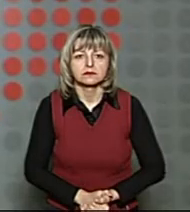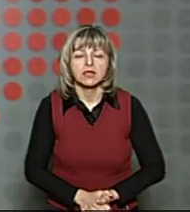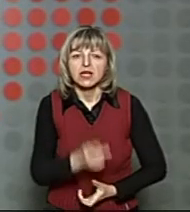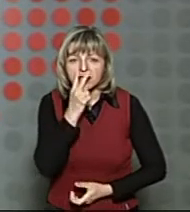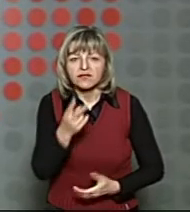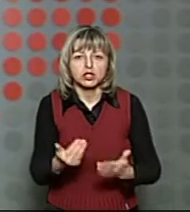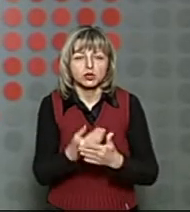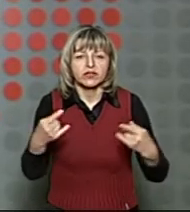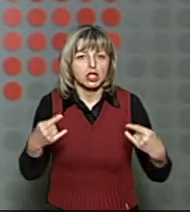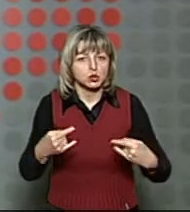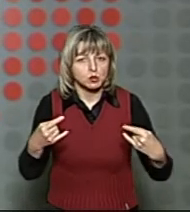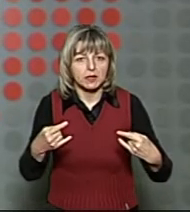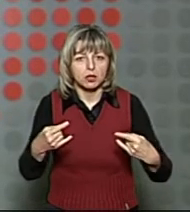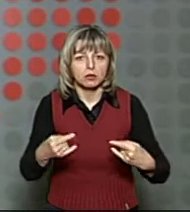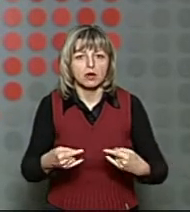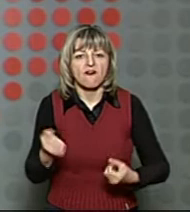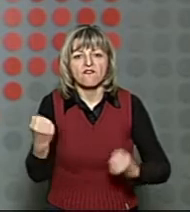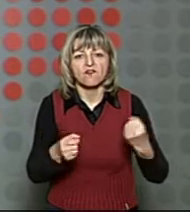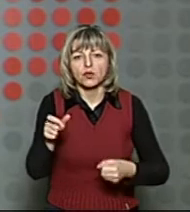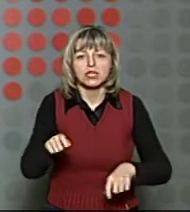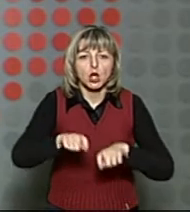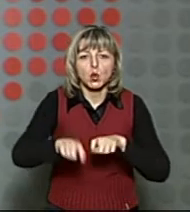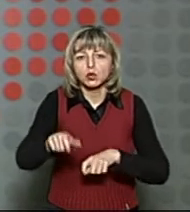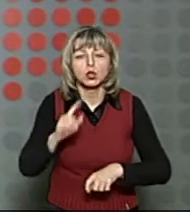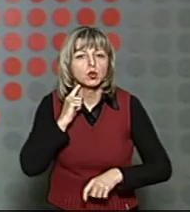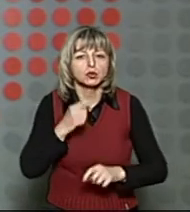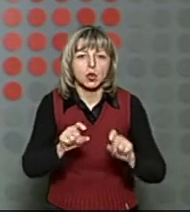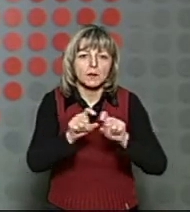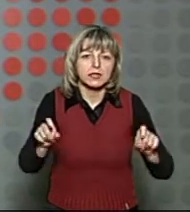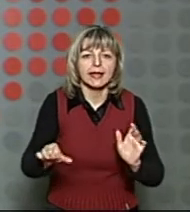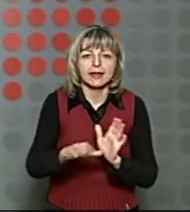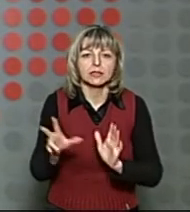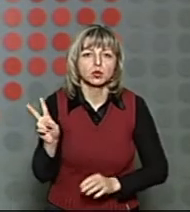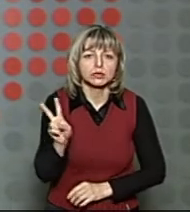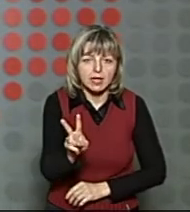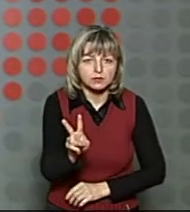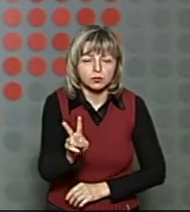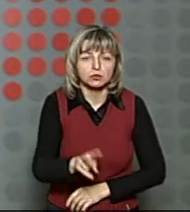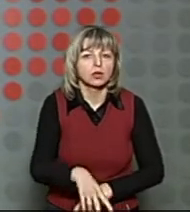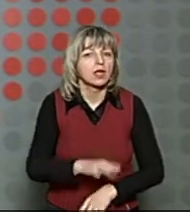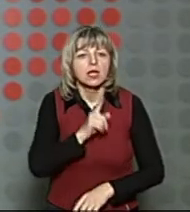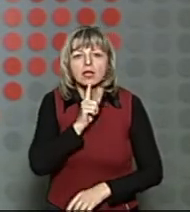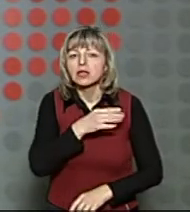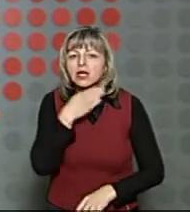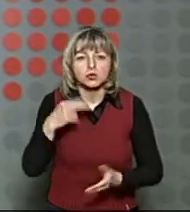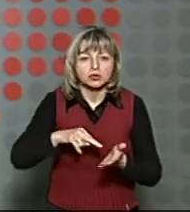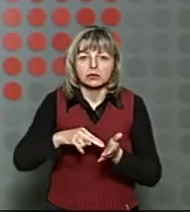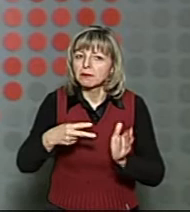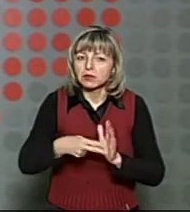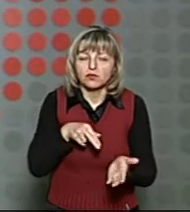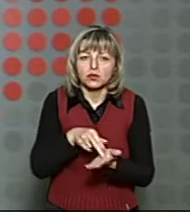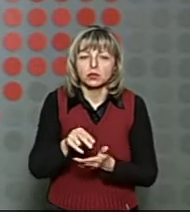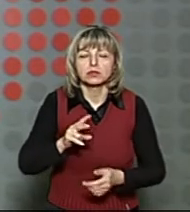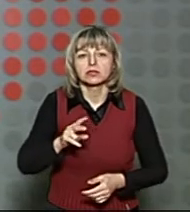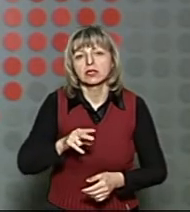Ви дивитесь новини на Суспільному. Водії та контролери Луцького підприємства електротранспорту не планують виходити на роботу після